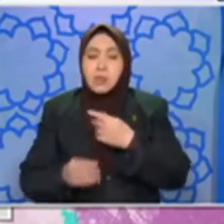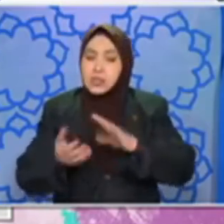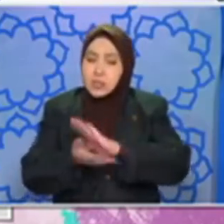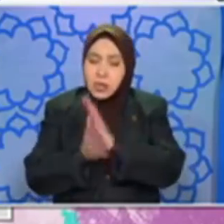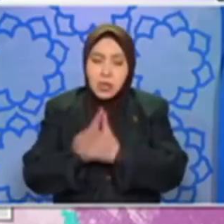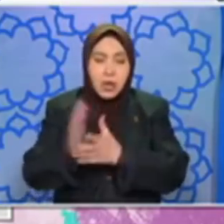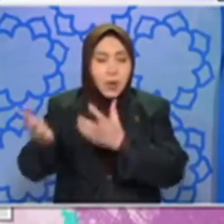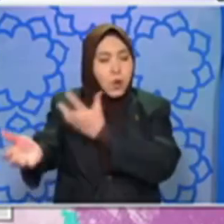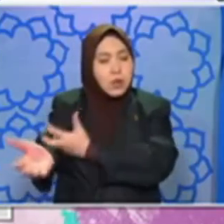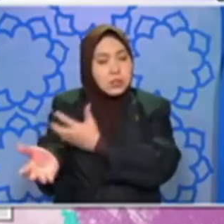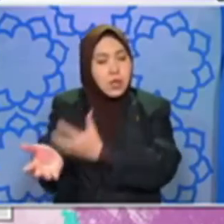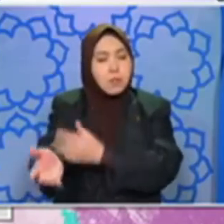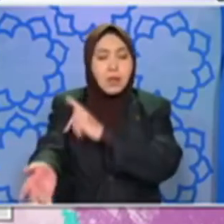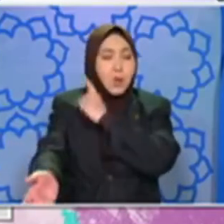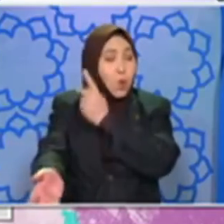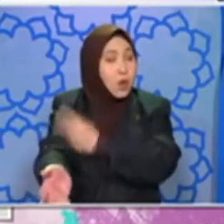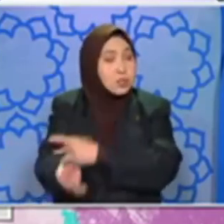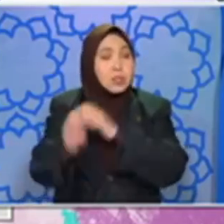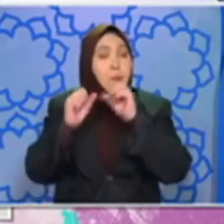لوليه